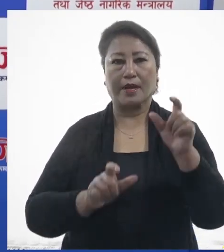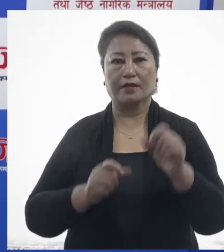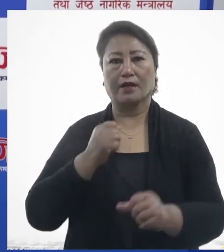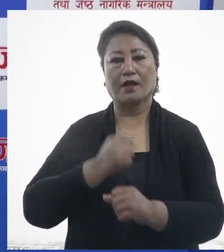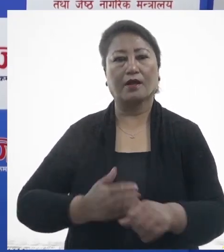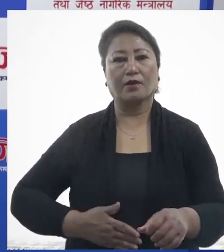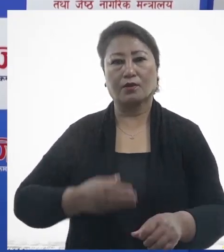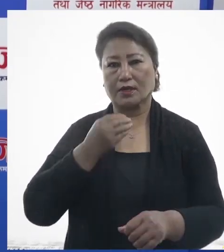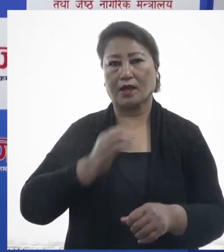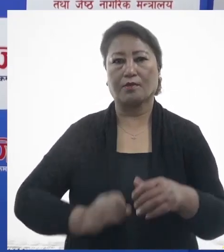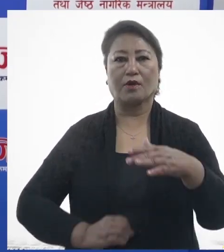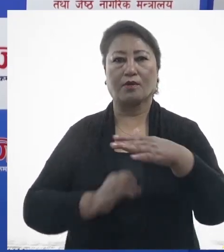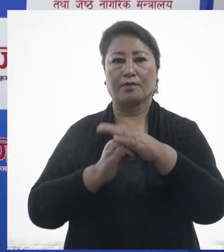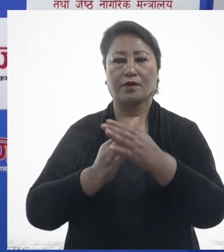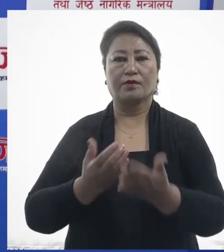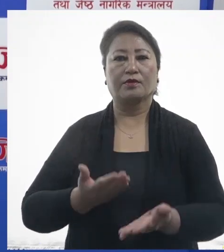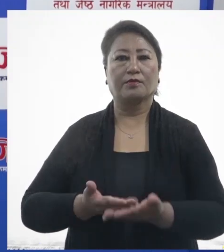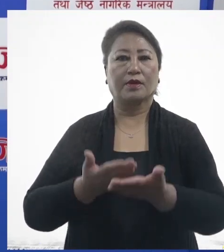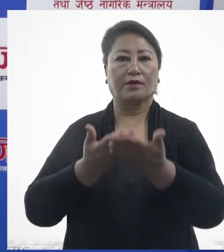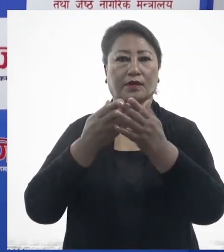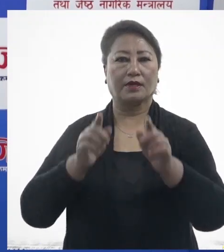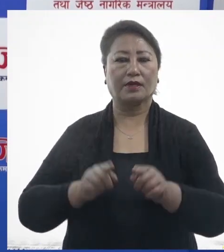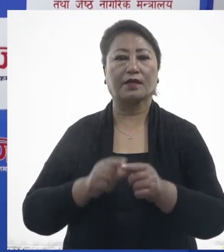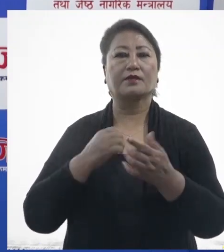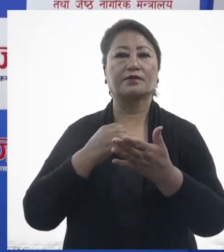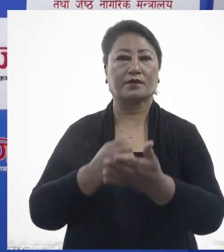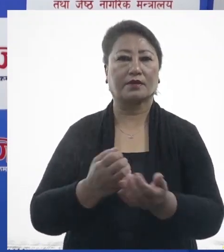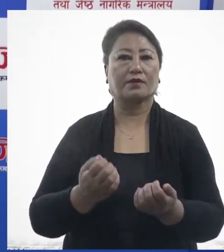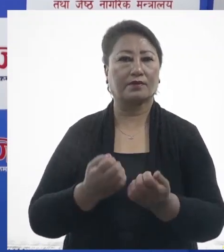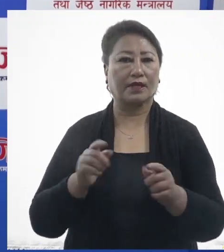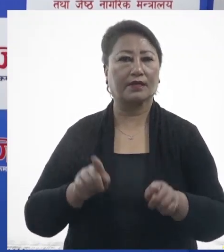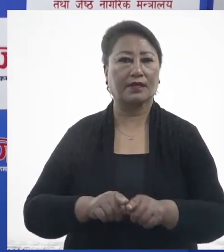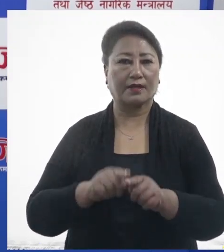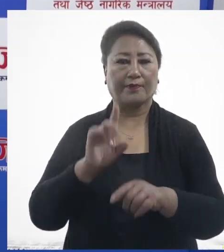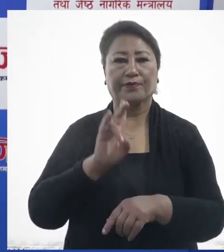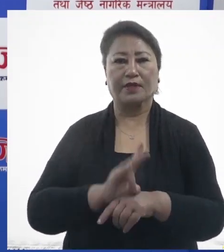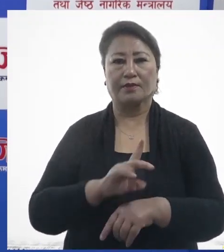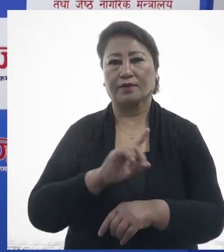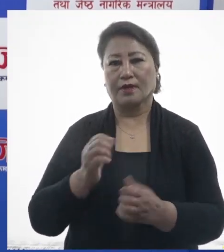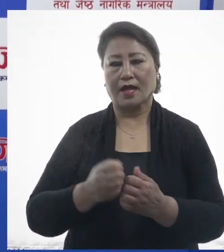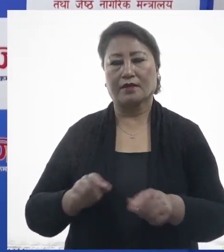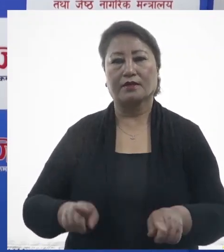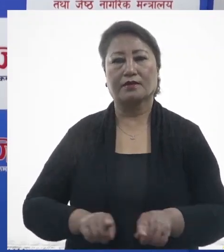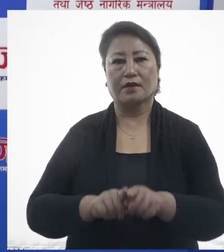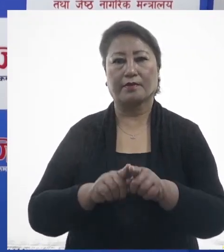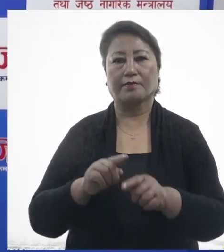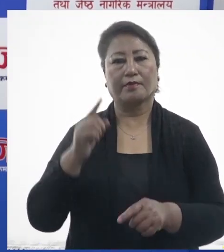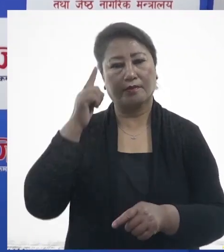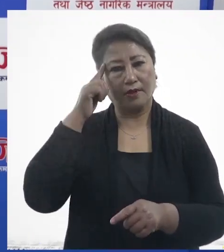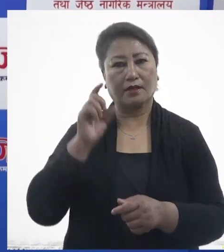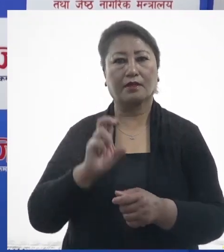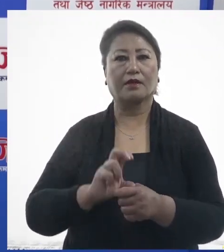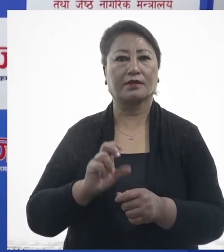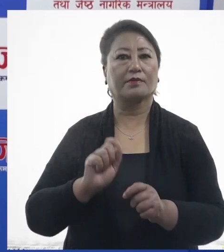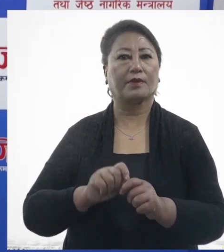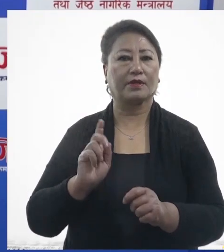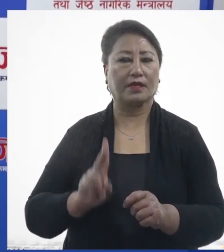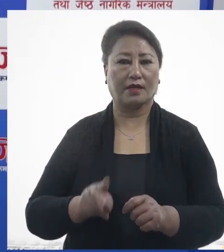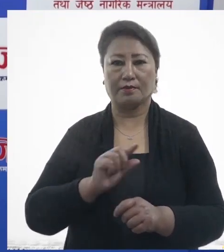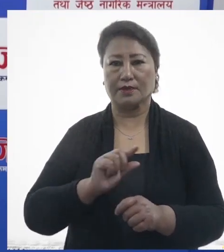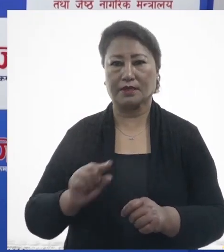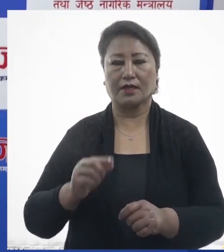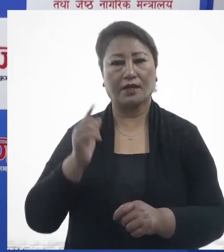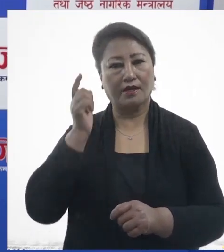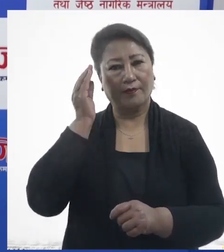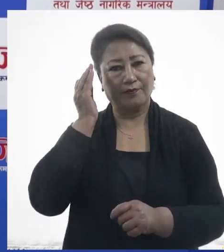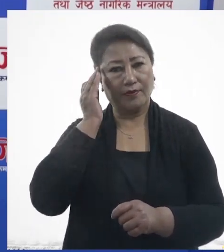व्यक्तिलाई रोजगारीमा पहुँच बढाउनका लागि सहयोग गर्नुका साथै सिपका लागि समेत दक्ष बनाउँदछ यही